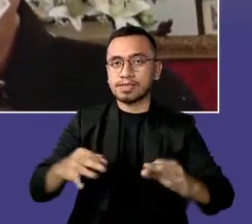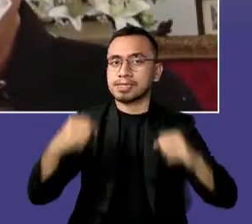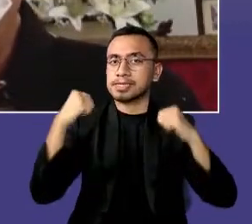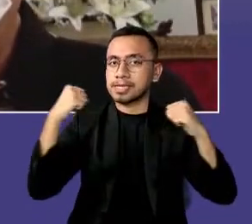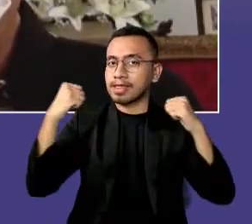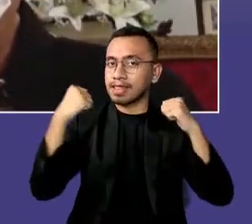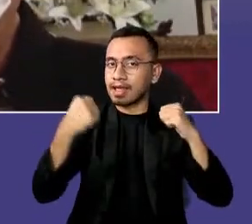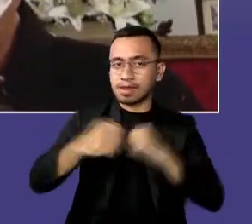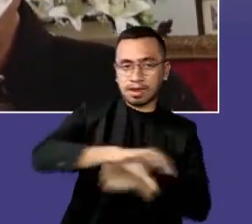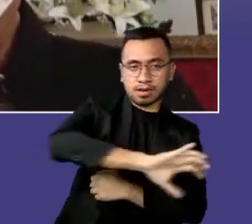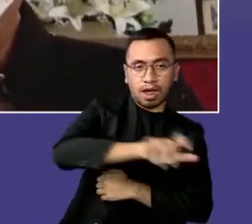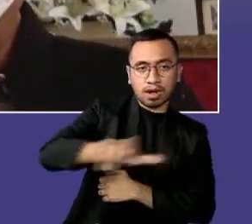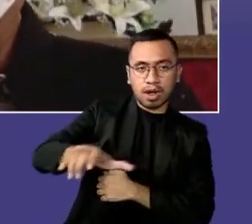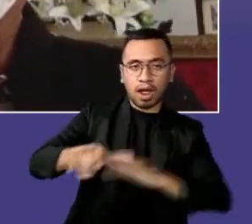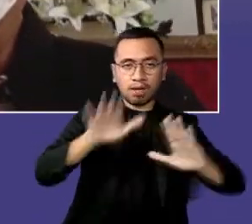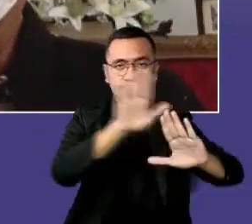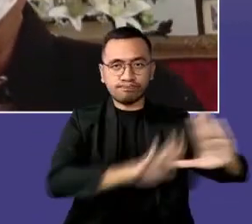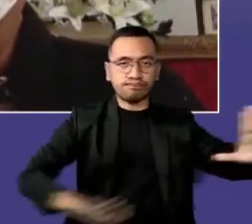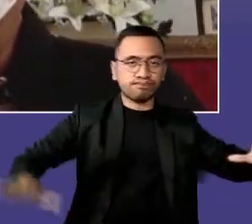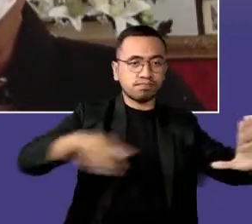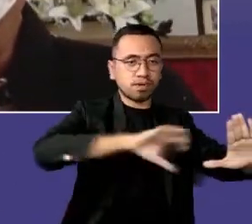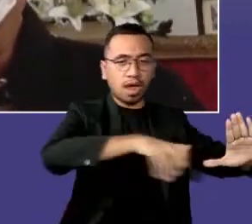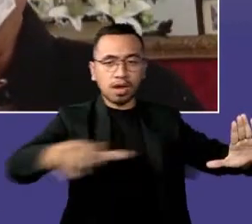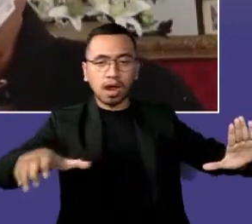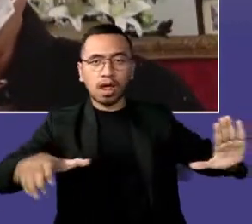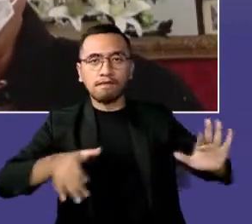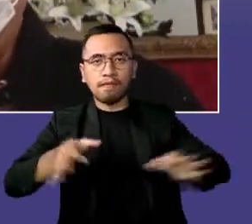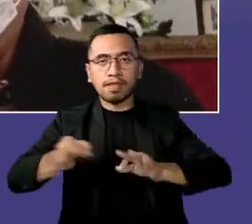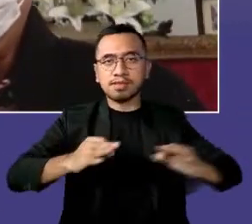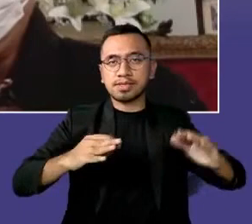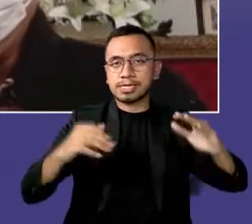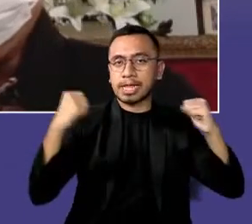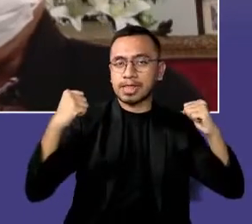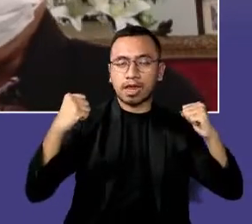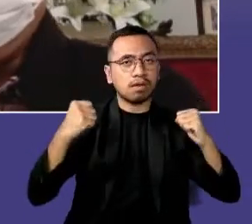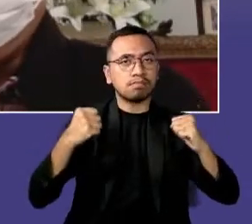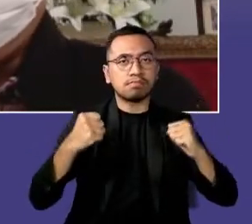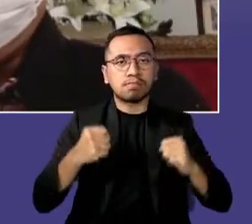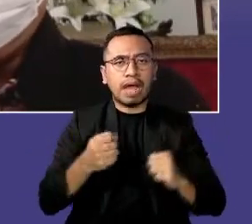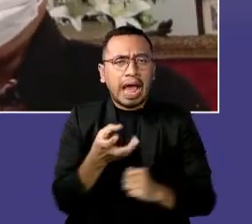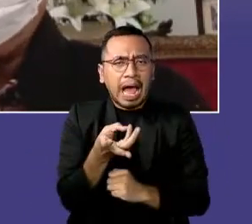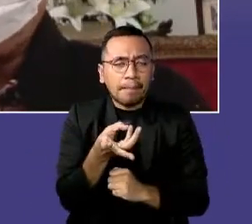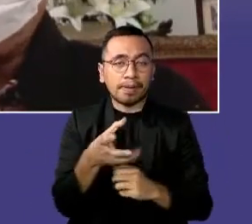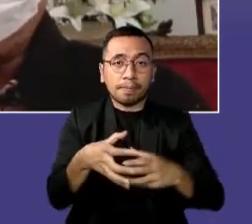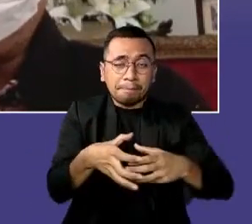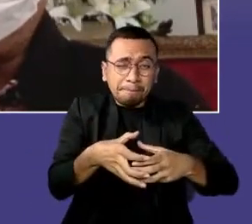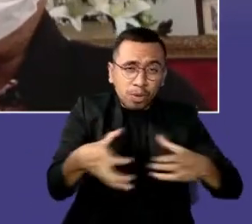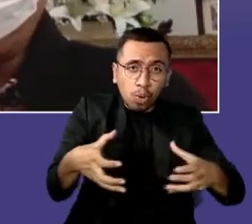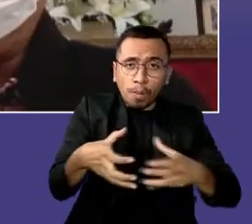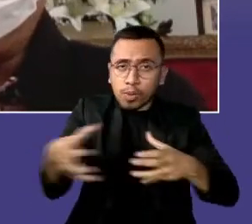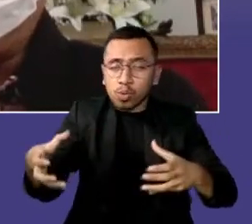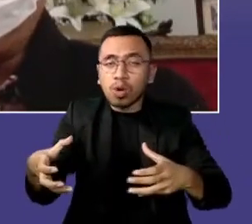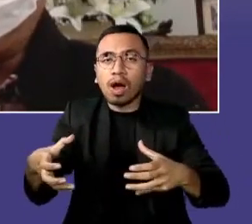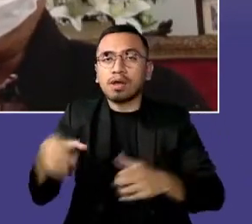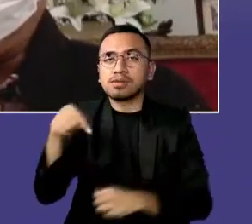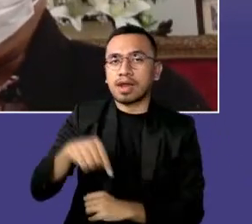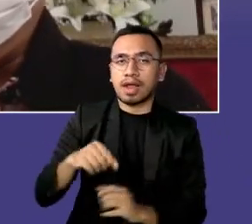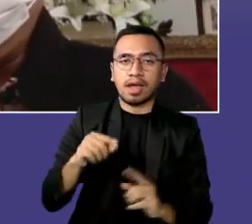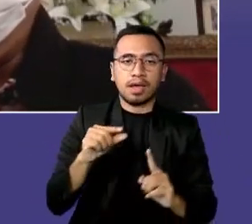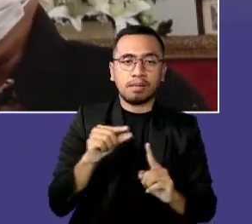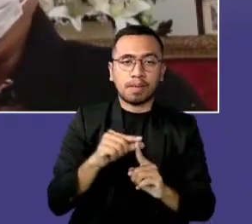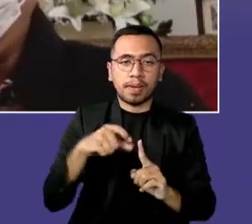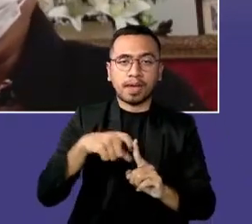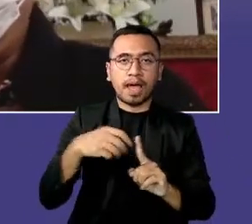di berbagai daerah ini hampir penuh ya Pak ya atas gimana nih pak evaluasi penerapan pembatasan kegiatan masyarakat atau